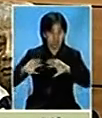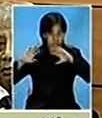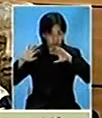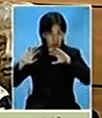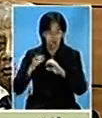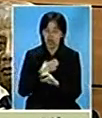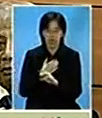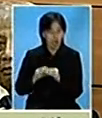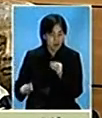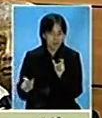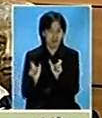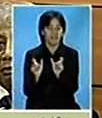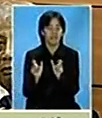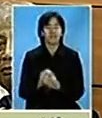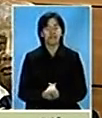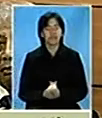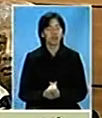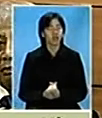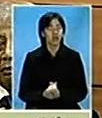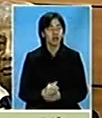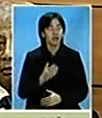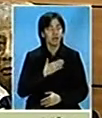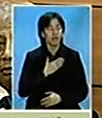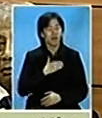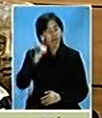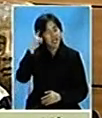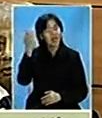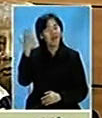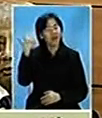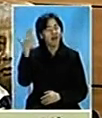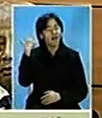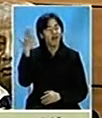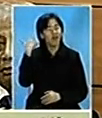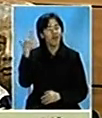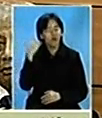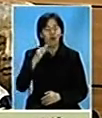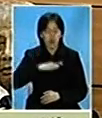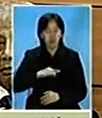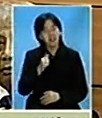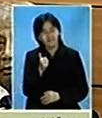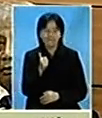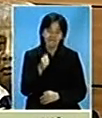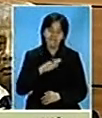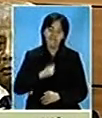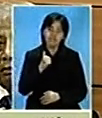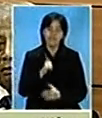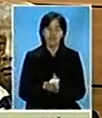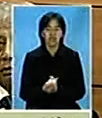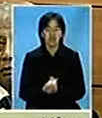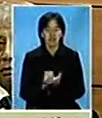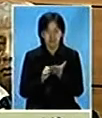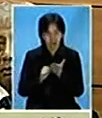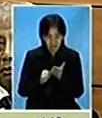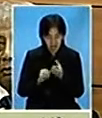ยืนยันเติมเข้าไปนะครับเพราะฉะนั้นโดยหลักการแล้วเนี่ยผมคิดว่าของเดิมน่าจะใช้ได้แล้วไม่ควรที่จะทำลักษณะ